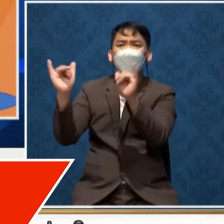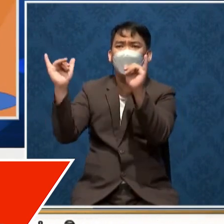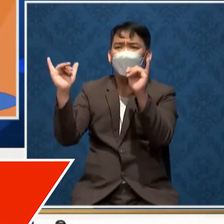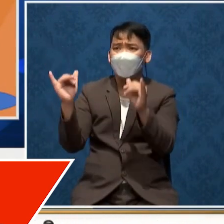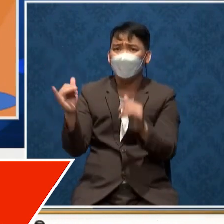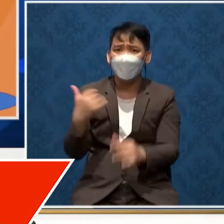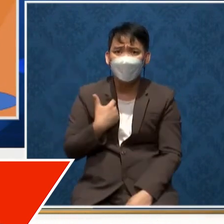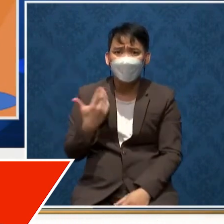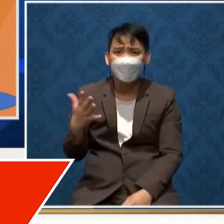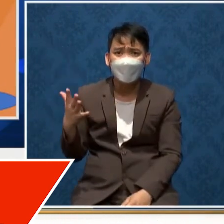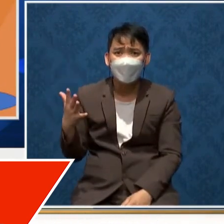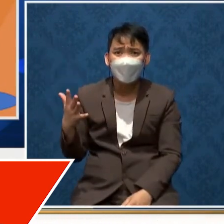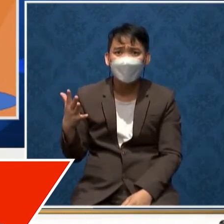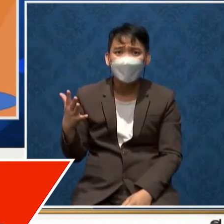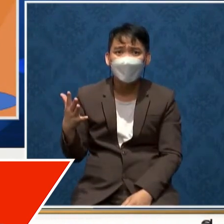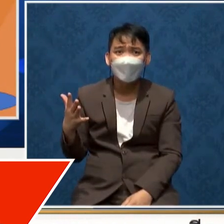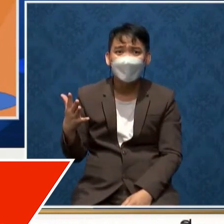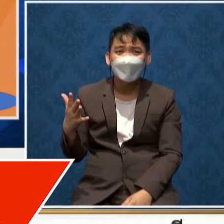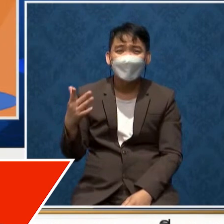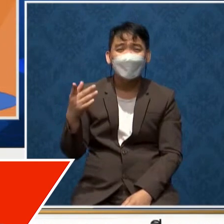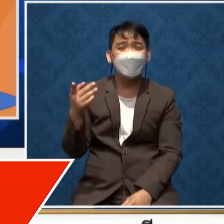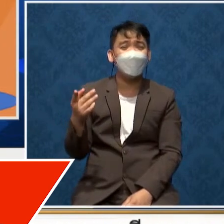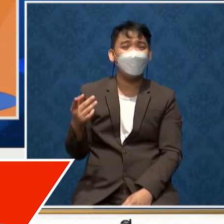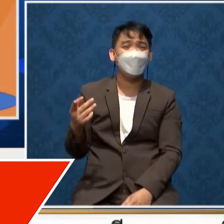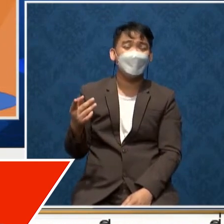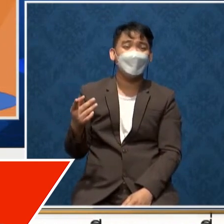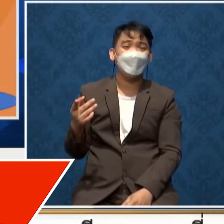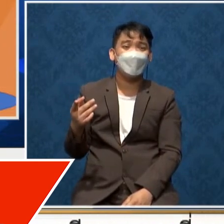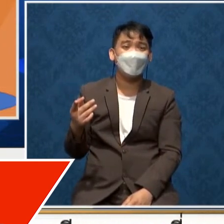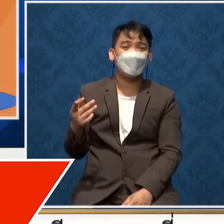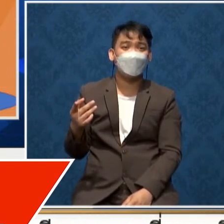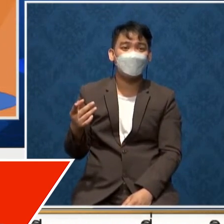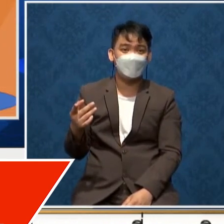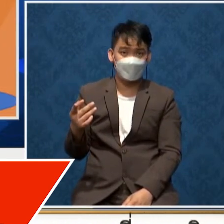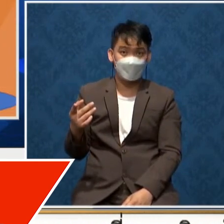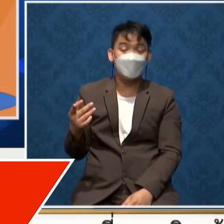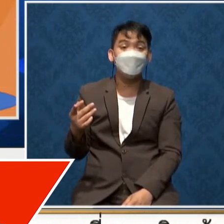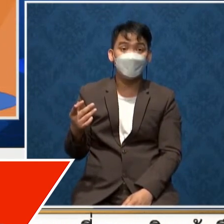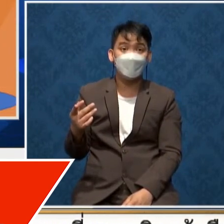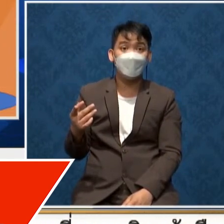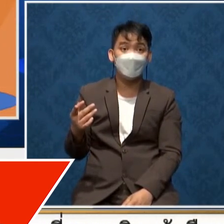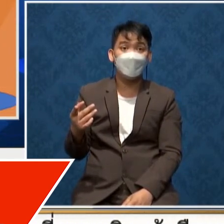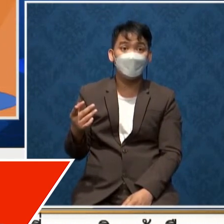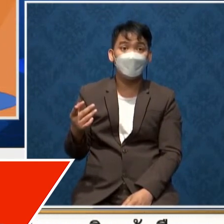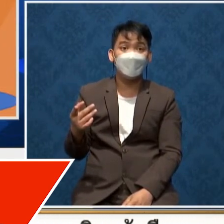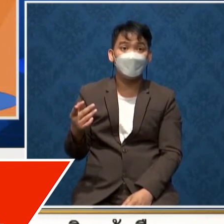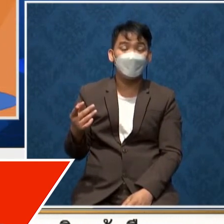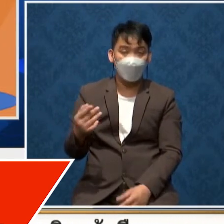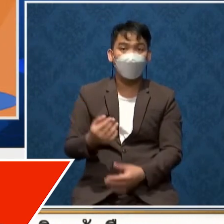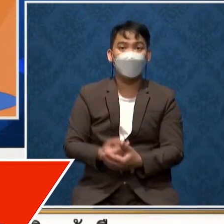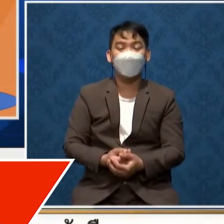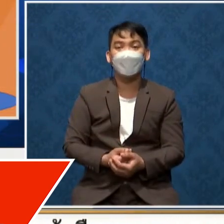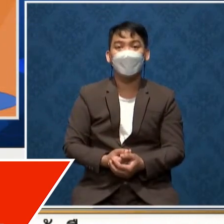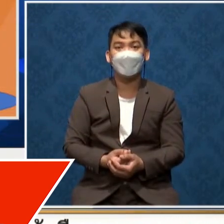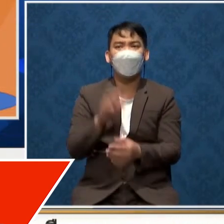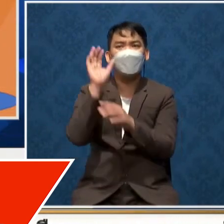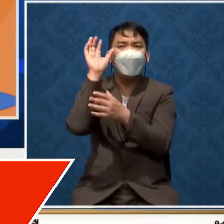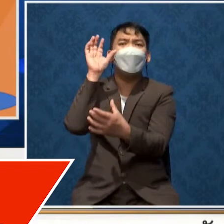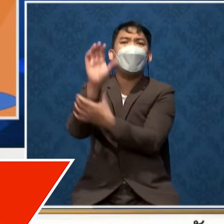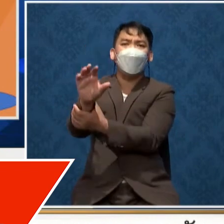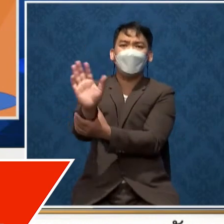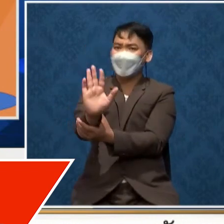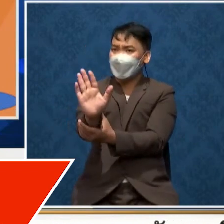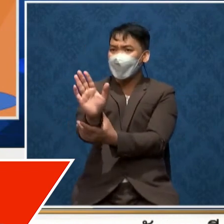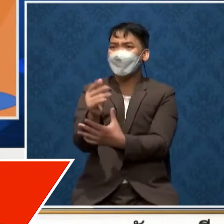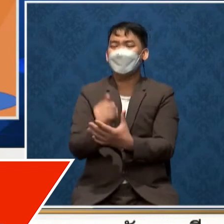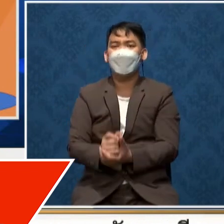ระในการกำหนดการประชุมนะครับผมจะเป็นคำถ